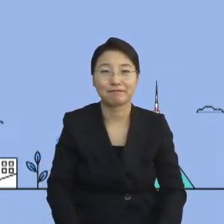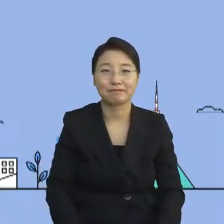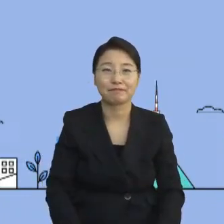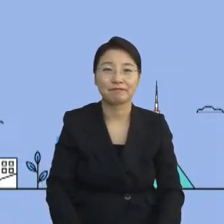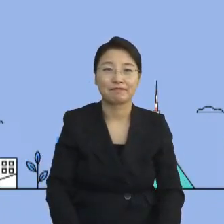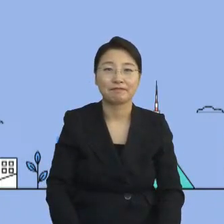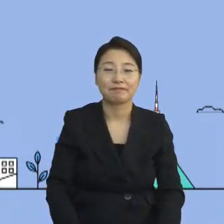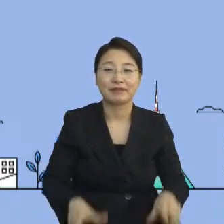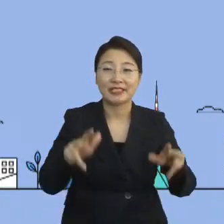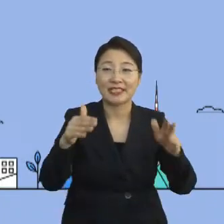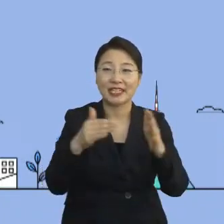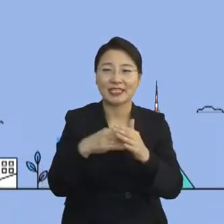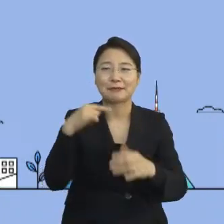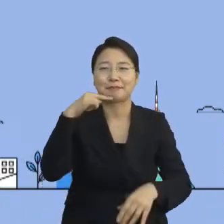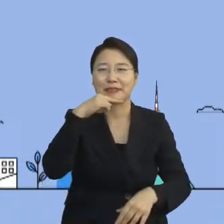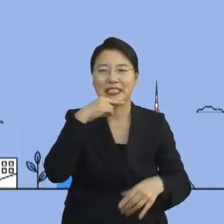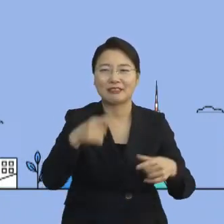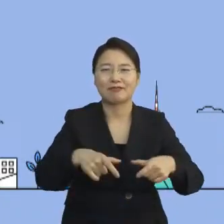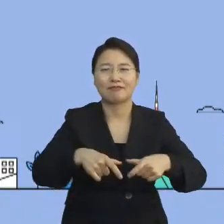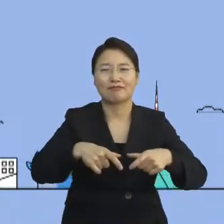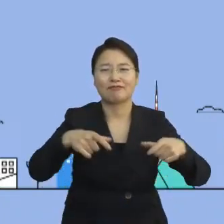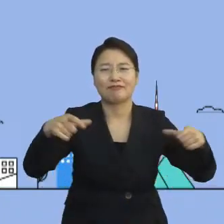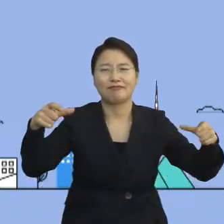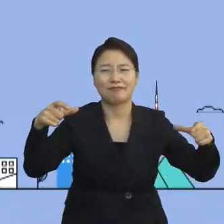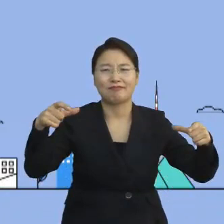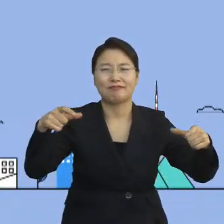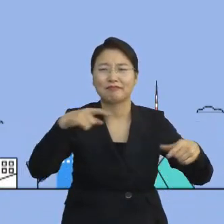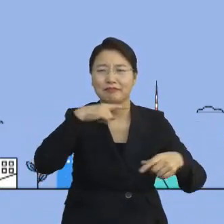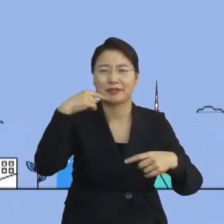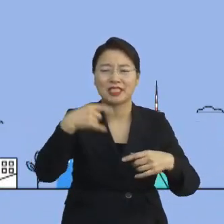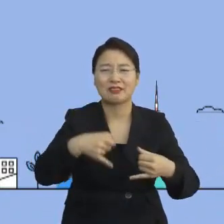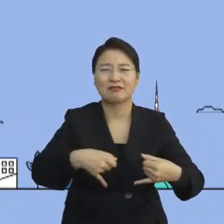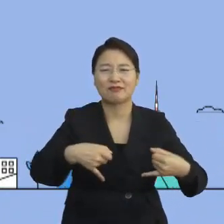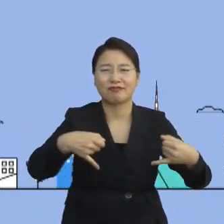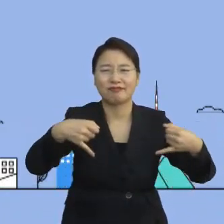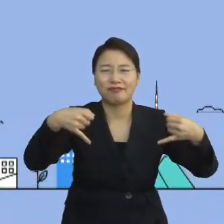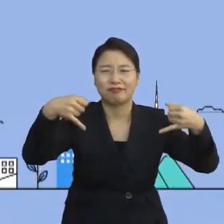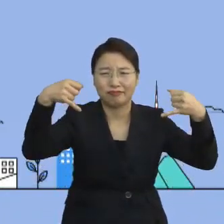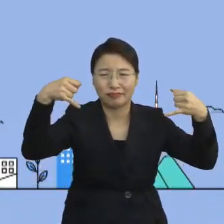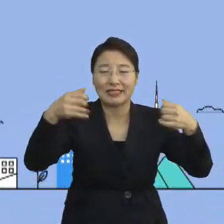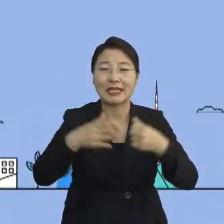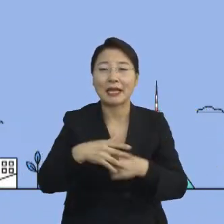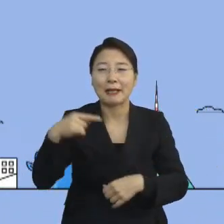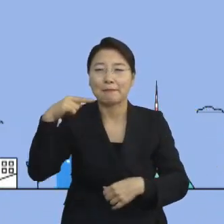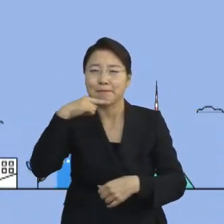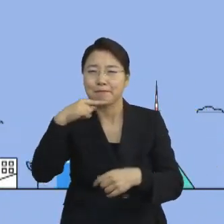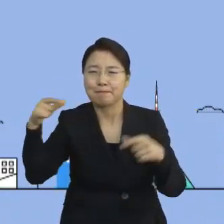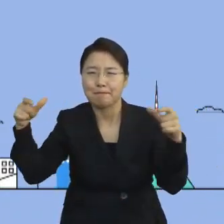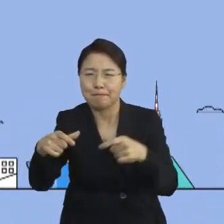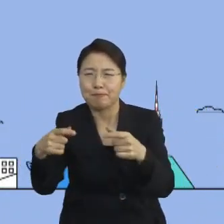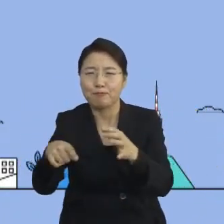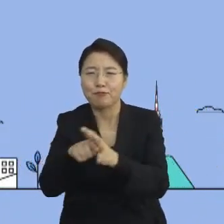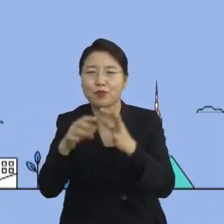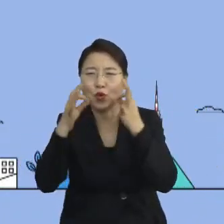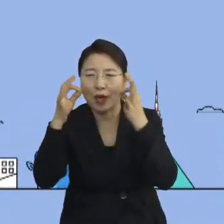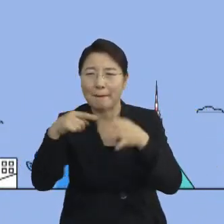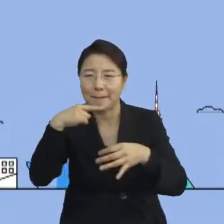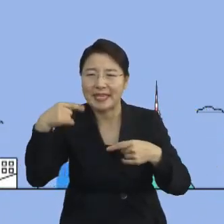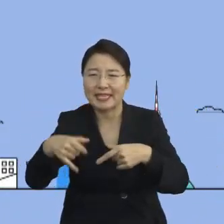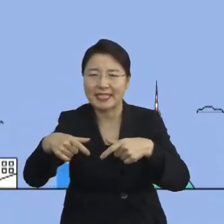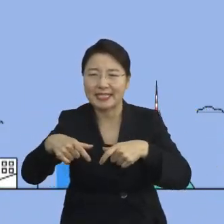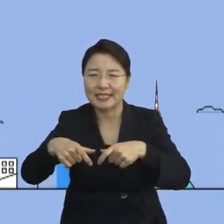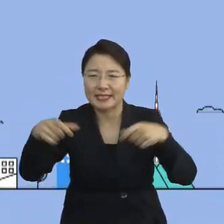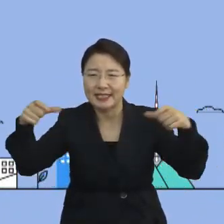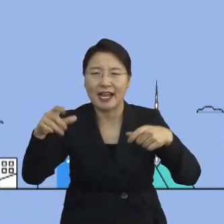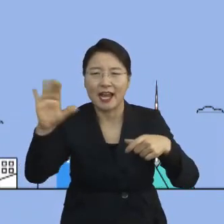보시면 그동안에 빚이 많이 늘어났죠. 그래서 빚을 한 푼도 늘리지 않겠다고 작심을 했습니다. 맨 뒤에 이 두